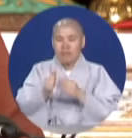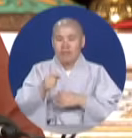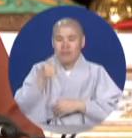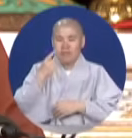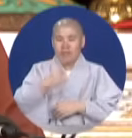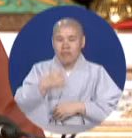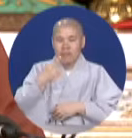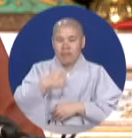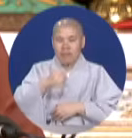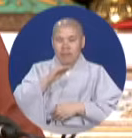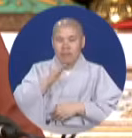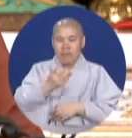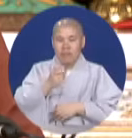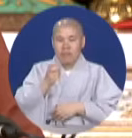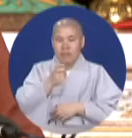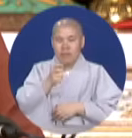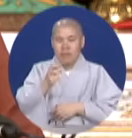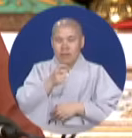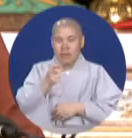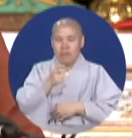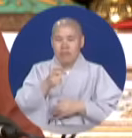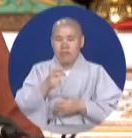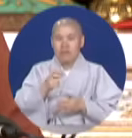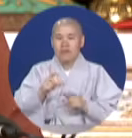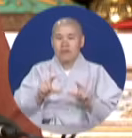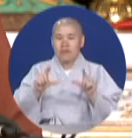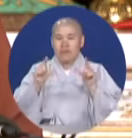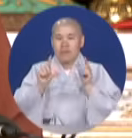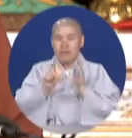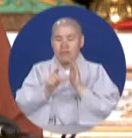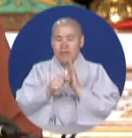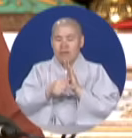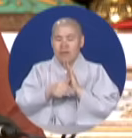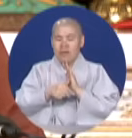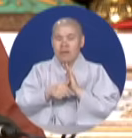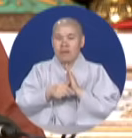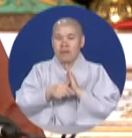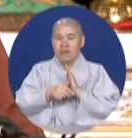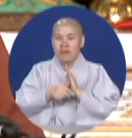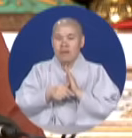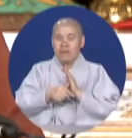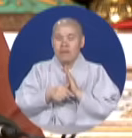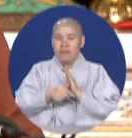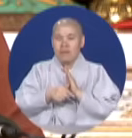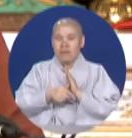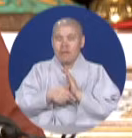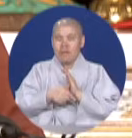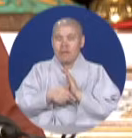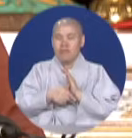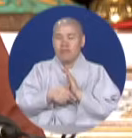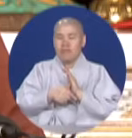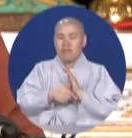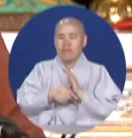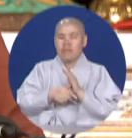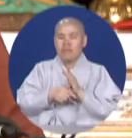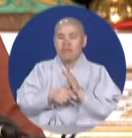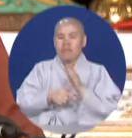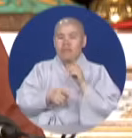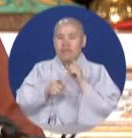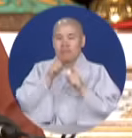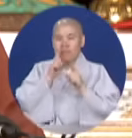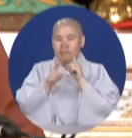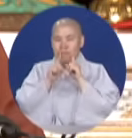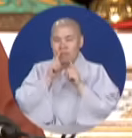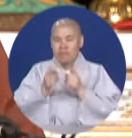70년대쯤 얘기입니다. 그게 80년대부터는 그런 토론도 잘 안 이루어지고요. 70년대 이제 주로 많이 이루어지고요.